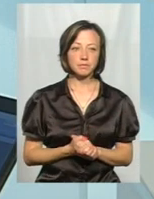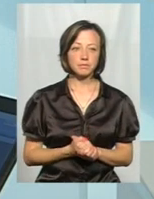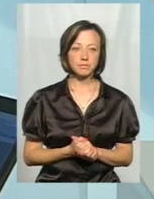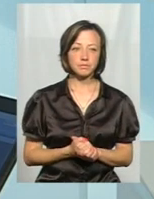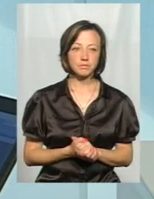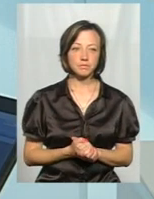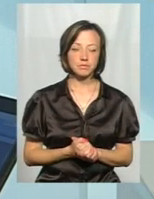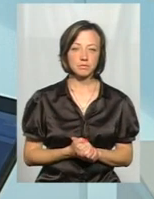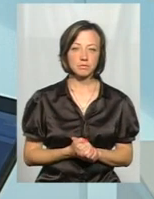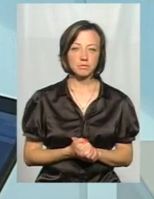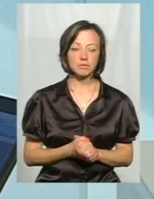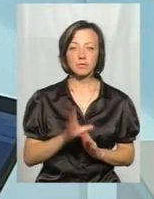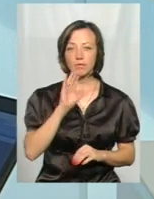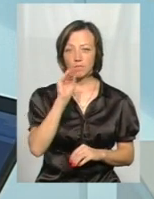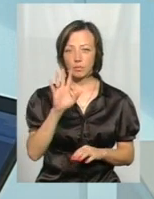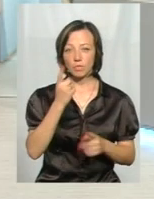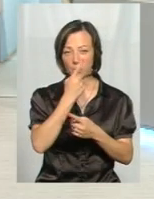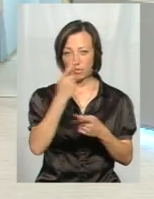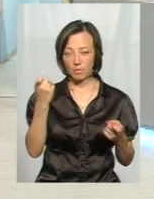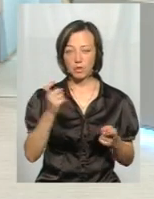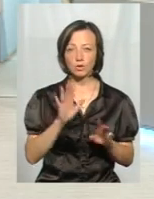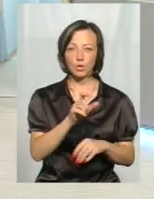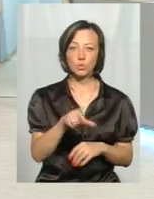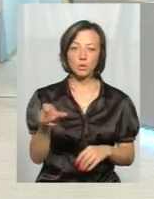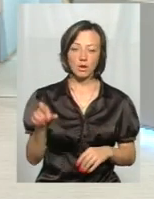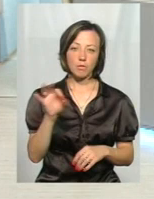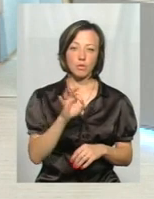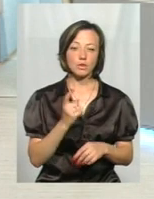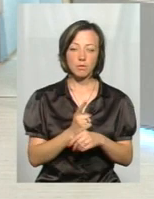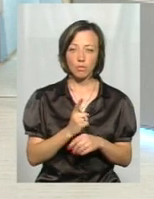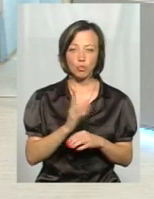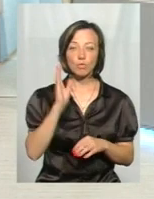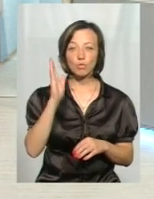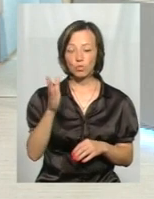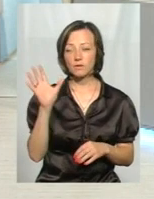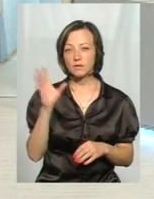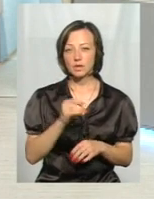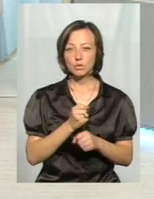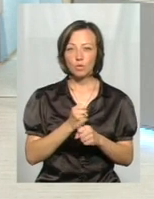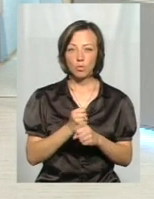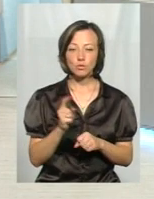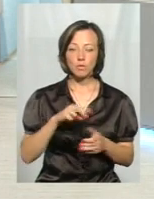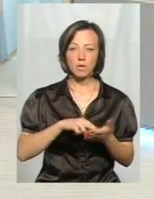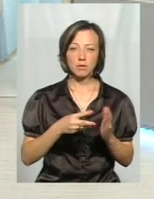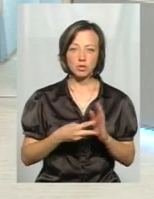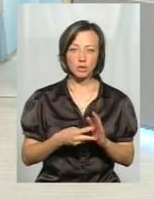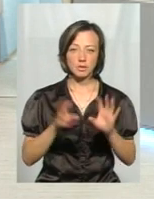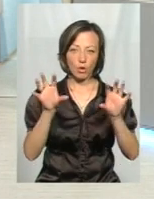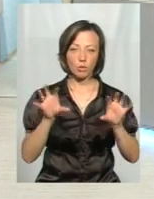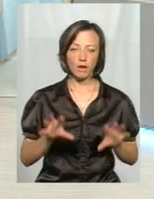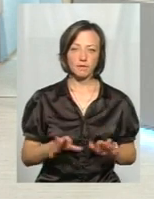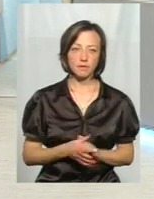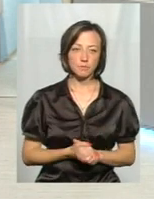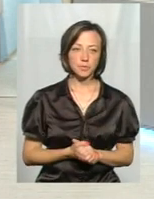озвучування, мегафони і ряд інших, попередження людей про заборону таке. Буде все зроблено те, що передбачається чинним